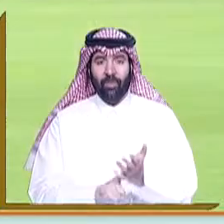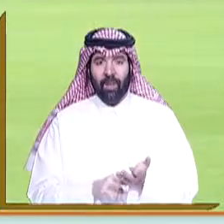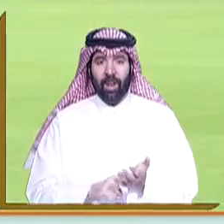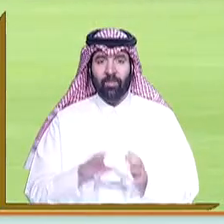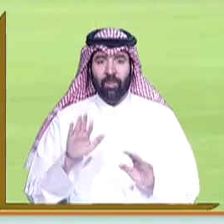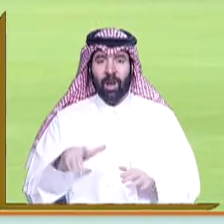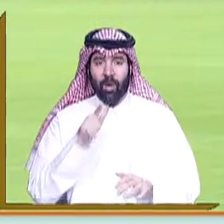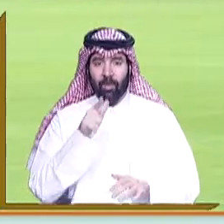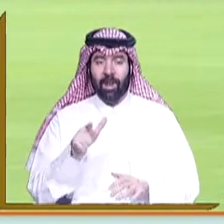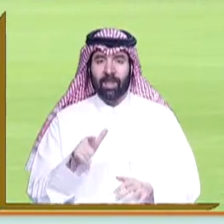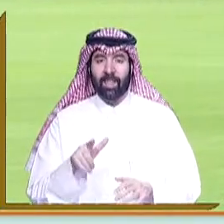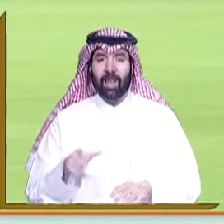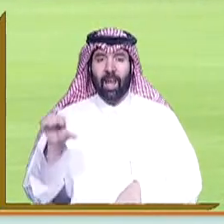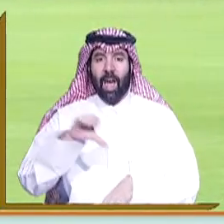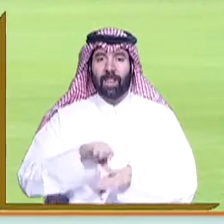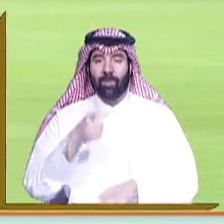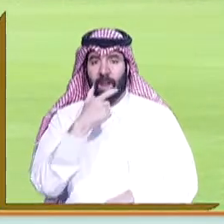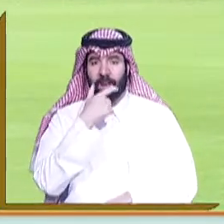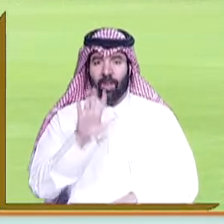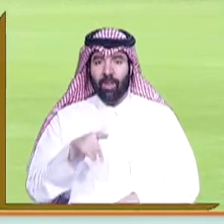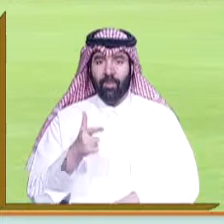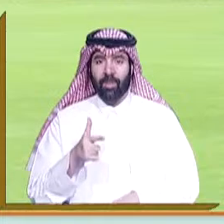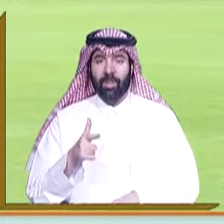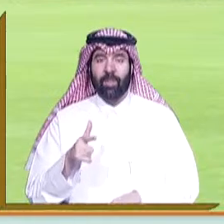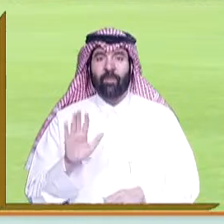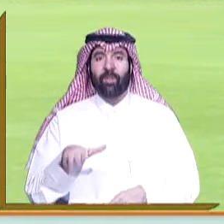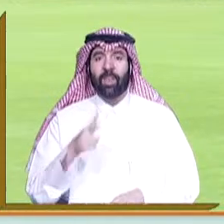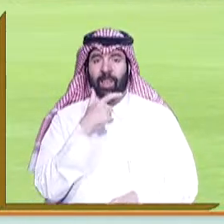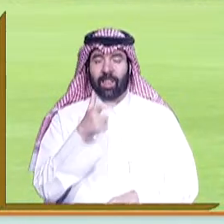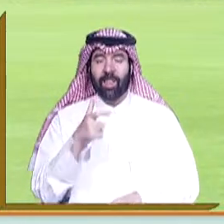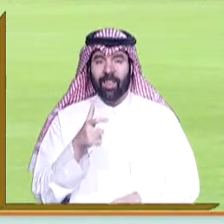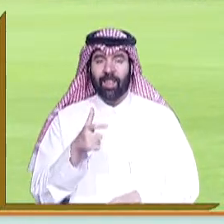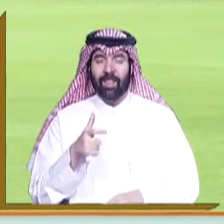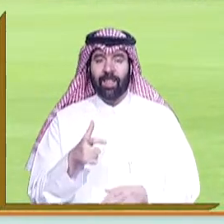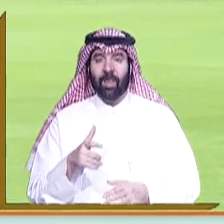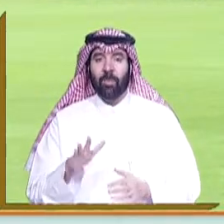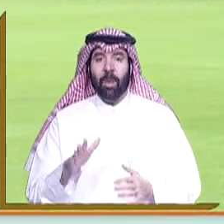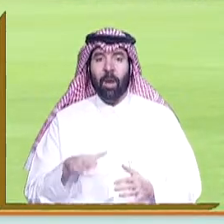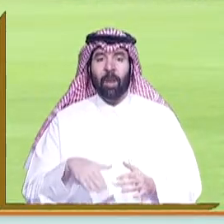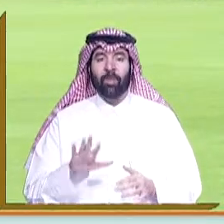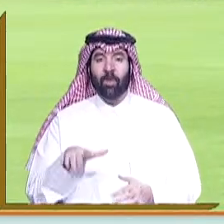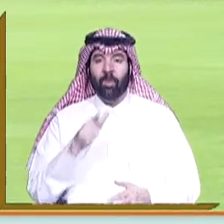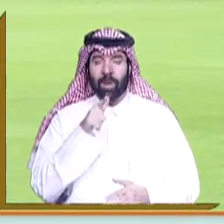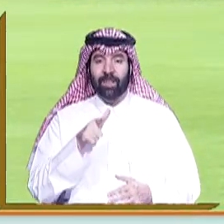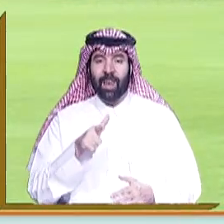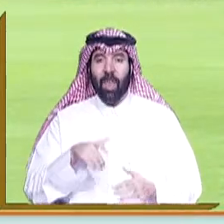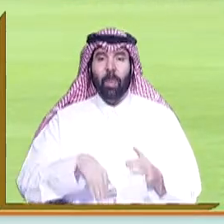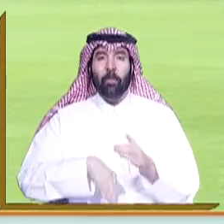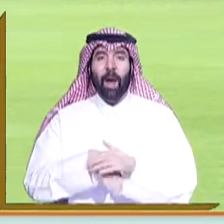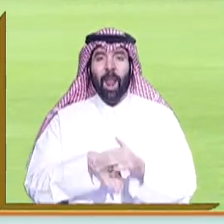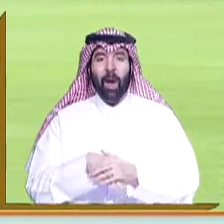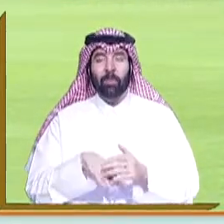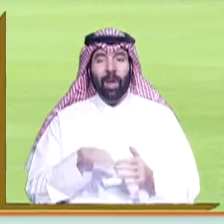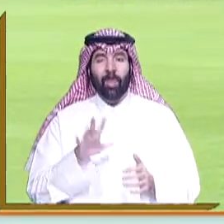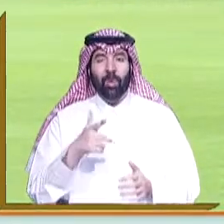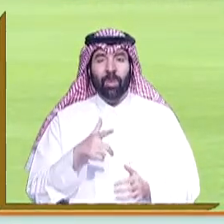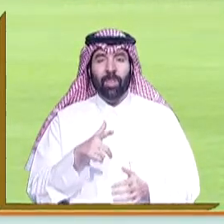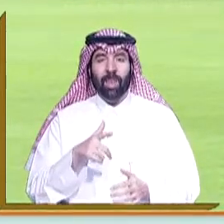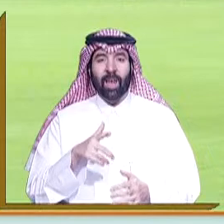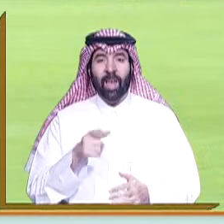في العاصمة الرياض في ملعب الأول بارك للاحتفال بتخريج